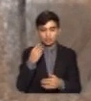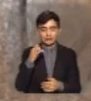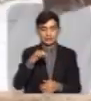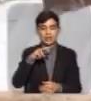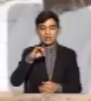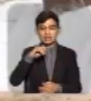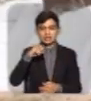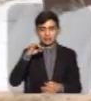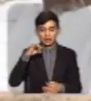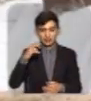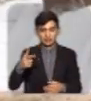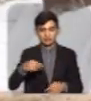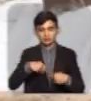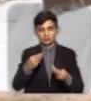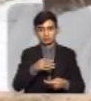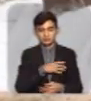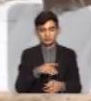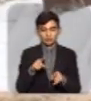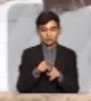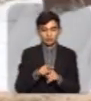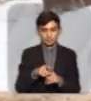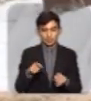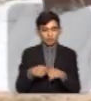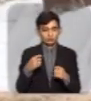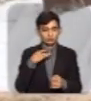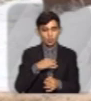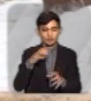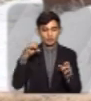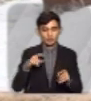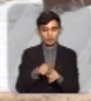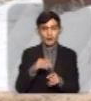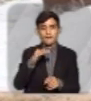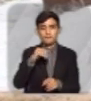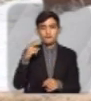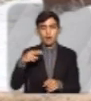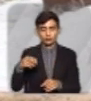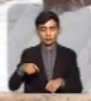үлгеріпті. Елжан Азия фондқа сатады жоқ нәрсені.